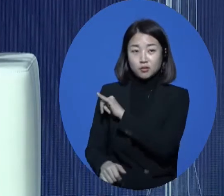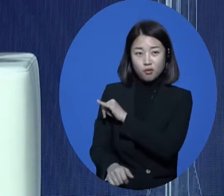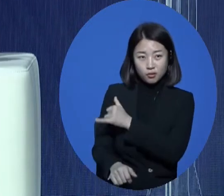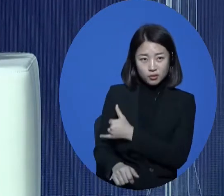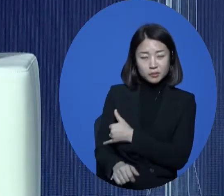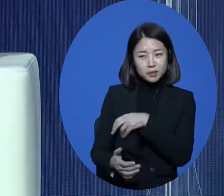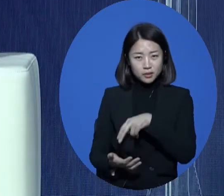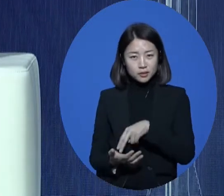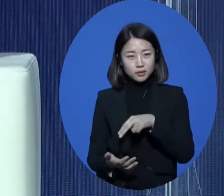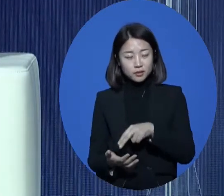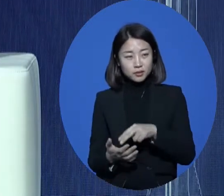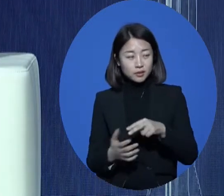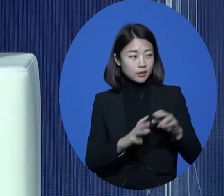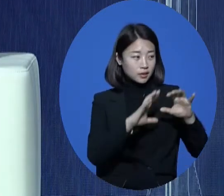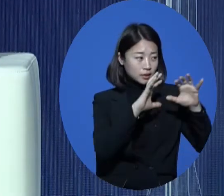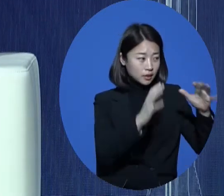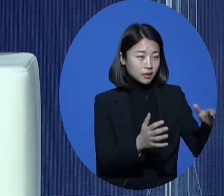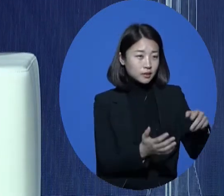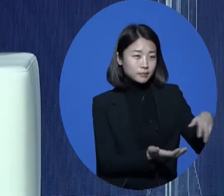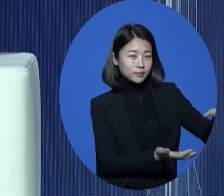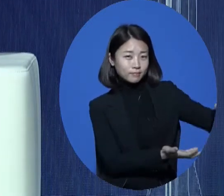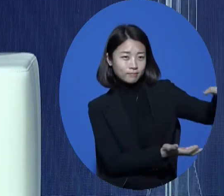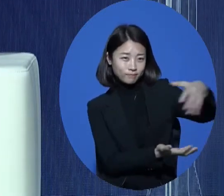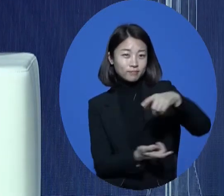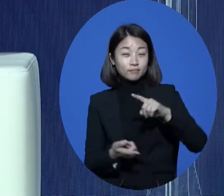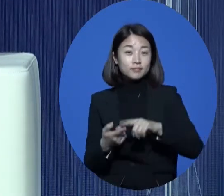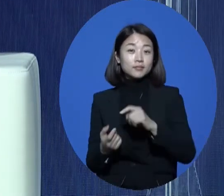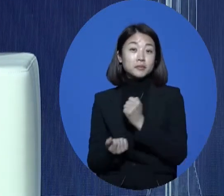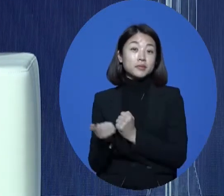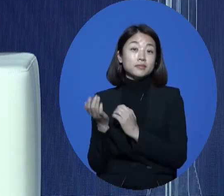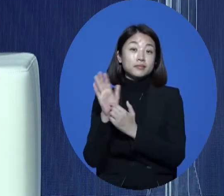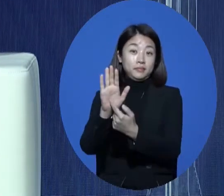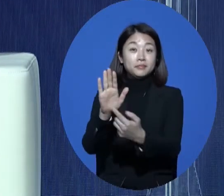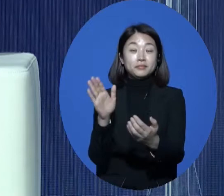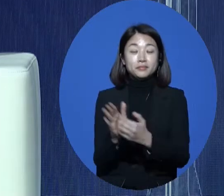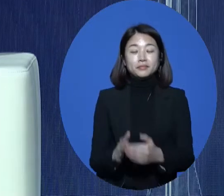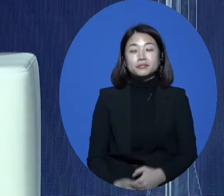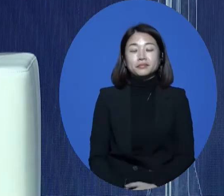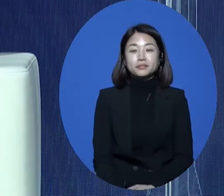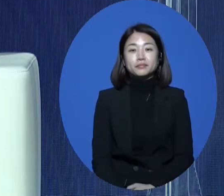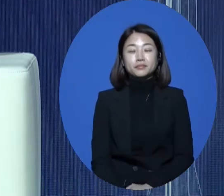모니터링에 대한 결과를 이렇게 잘 얘기해 주셨어요.